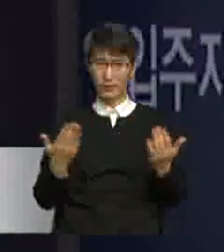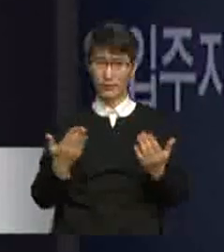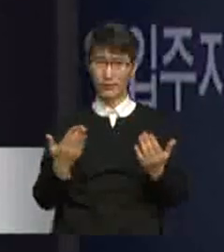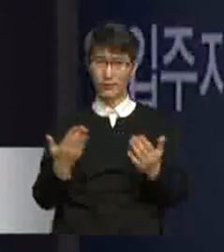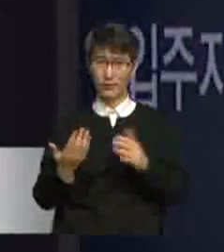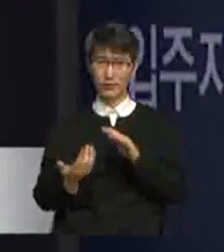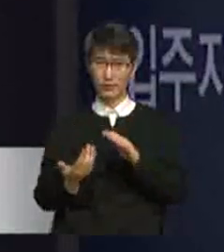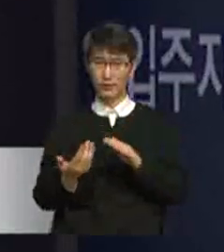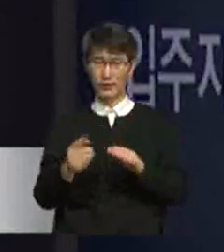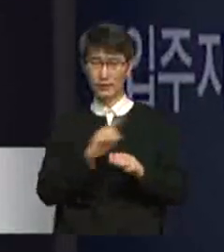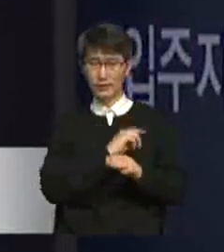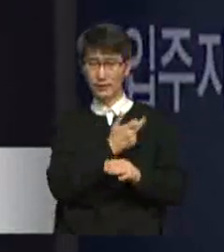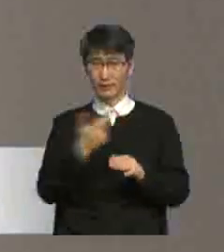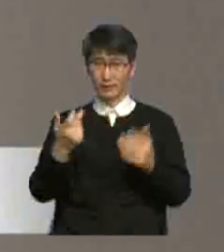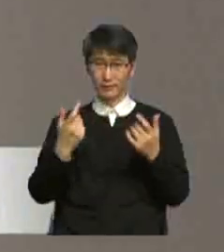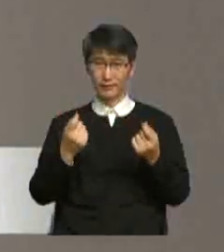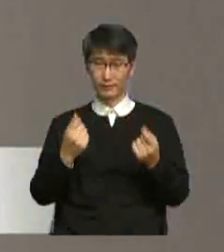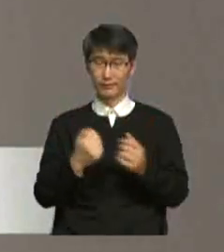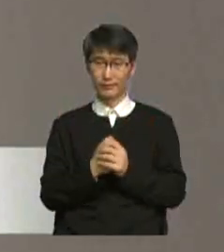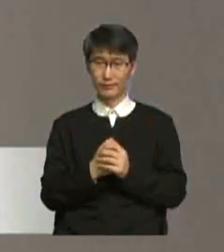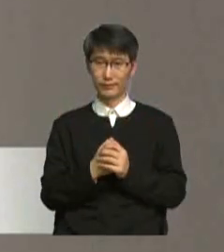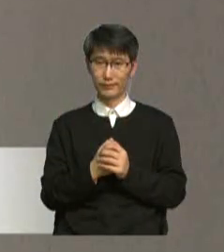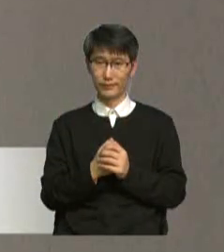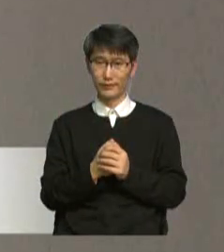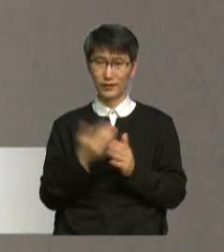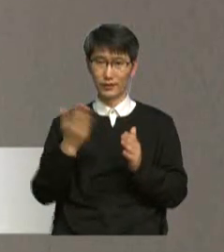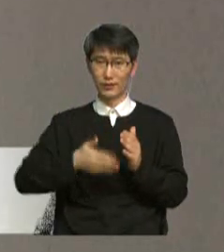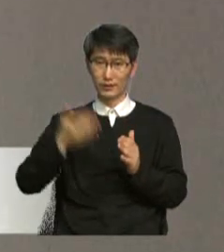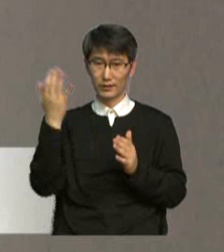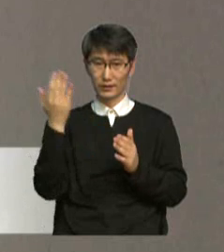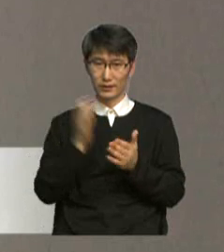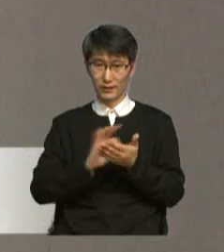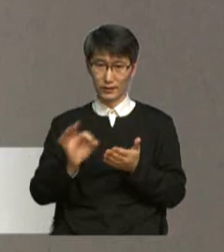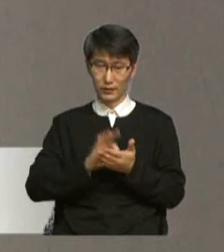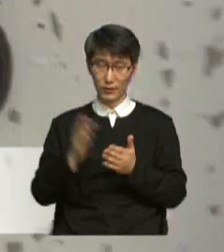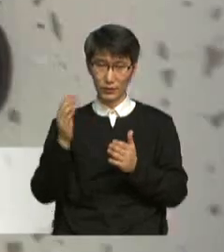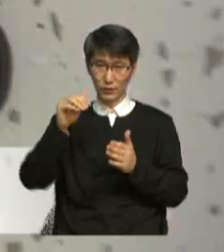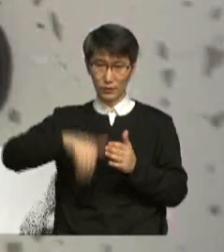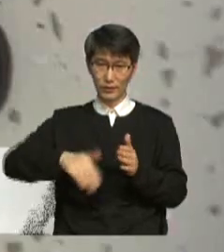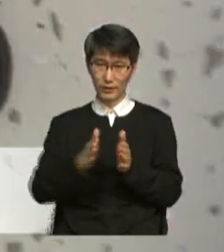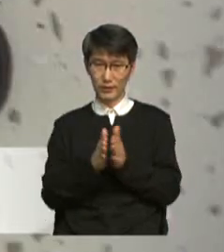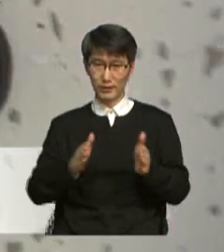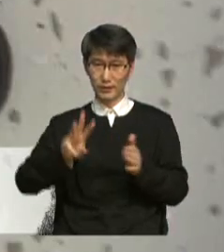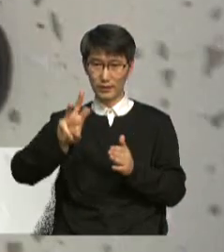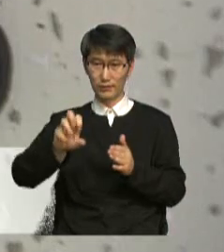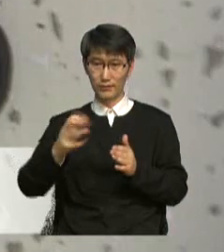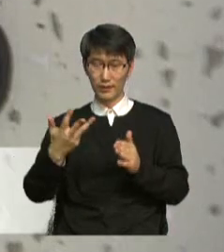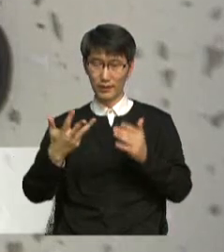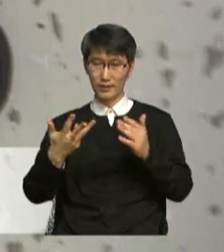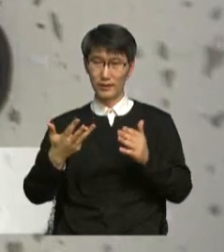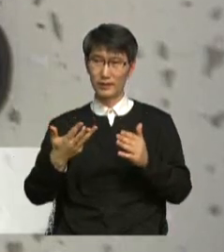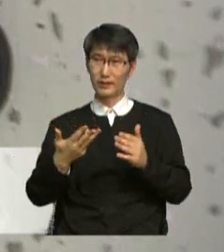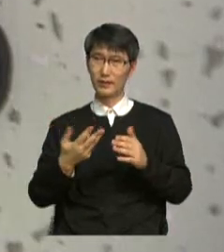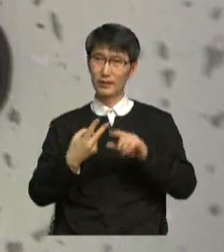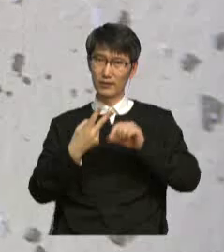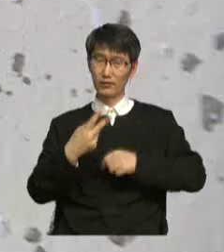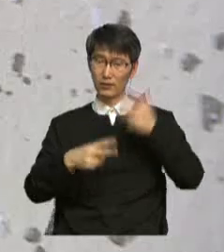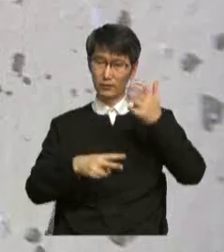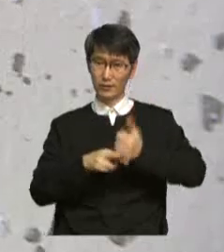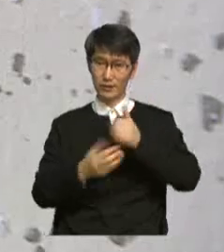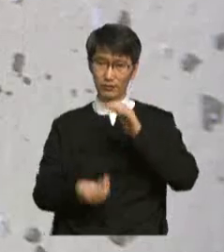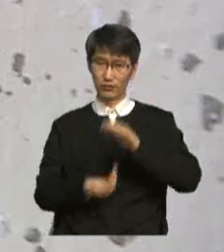역대 최대 규모입니다. 정식 사용 검사는 공사를 시작한 지 38개월 만인 이달 말